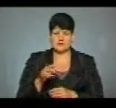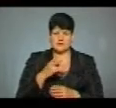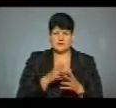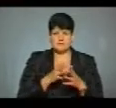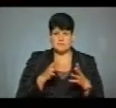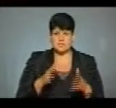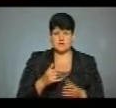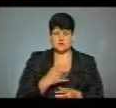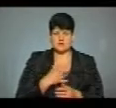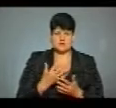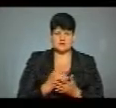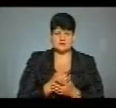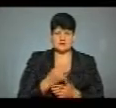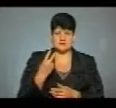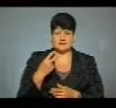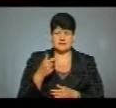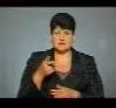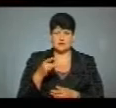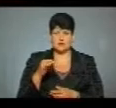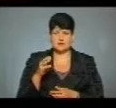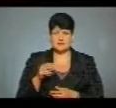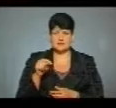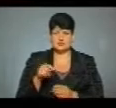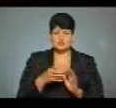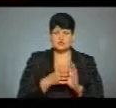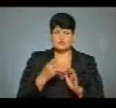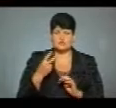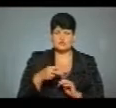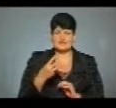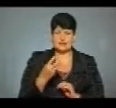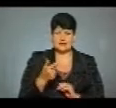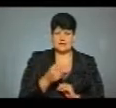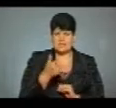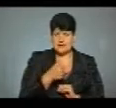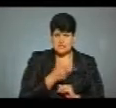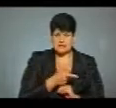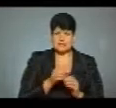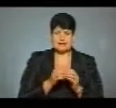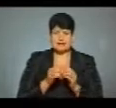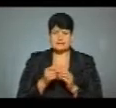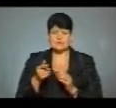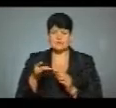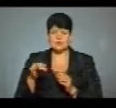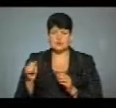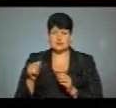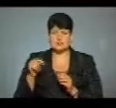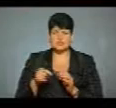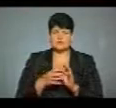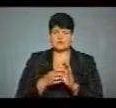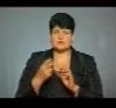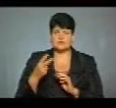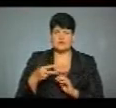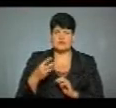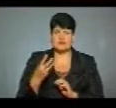нас виявилося 20 грошей 1923 року та 10 грошей 1923